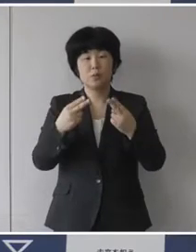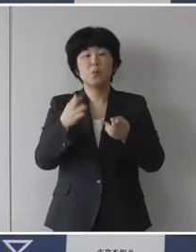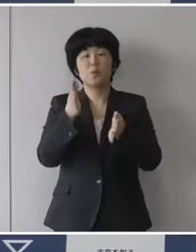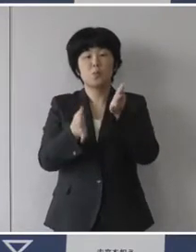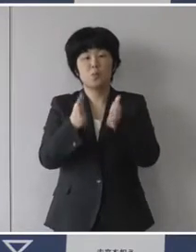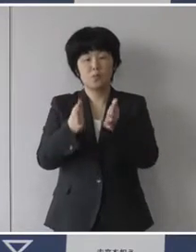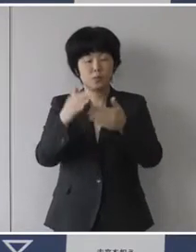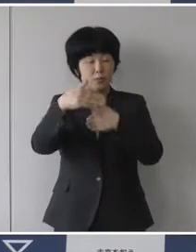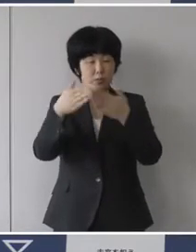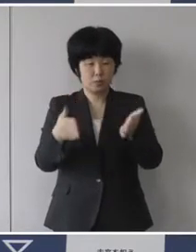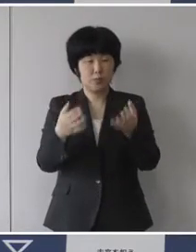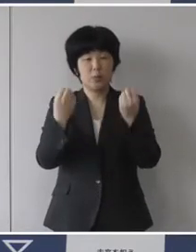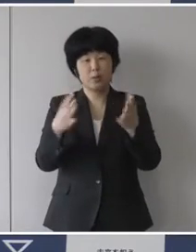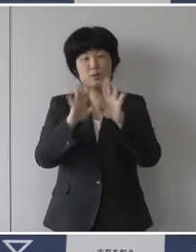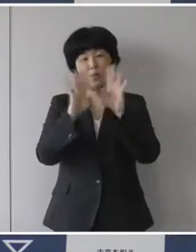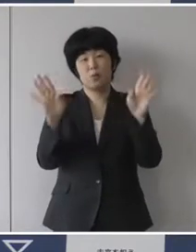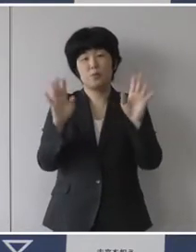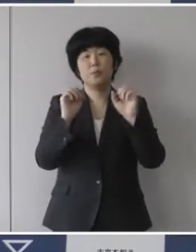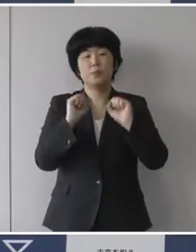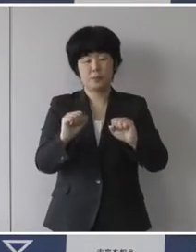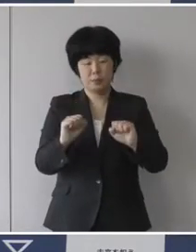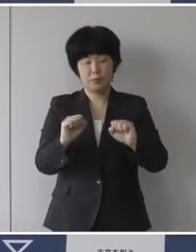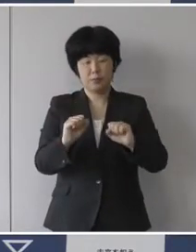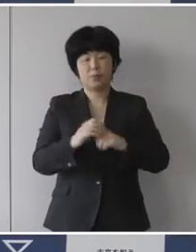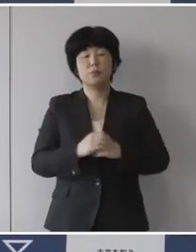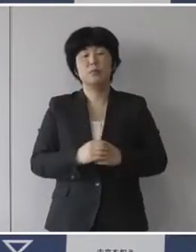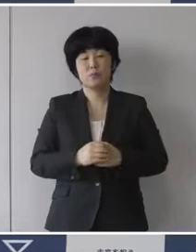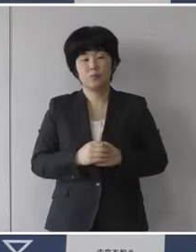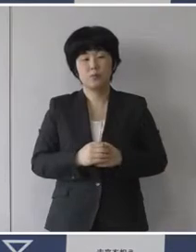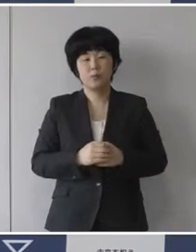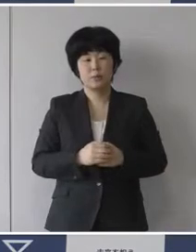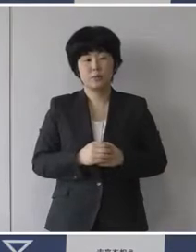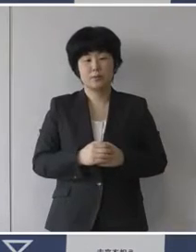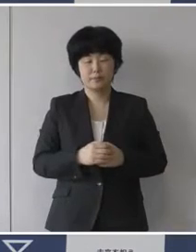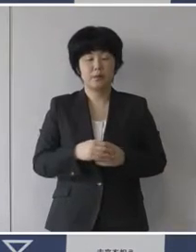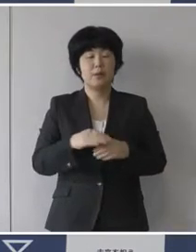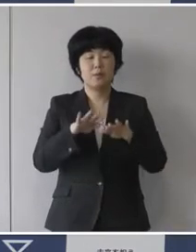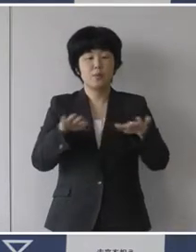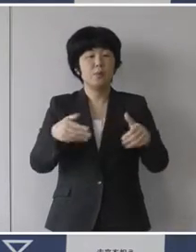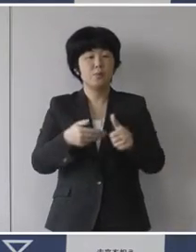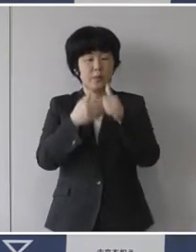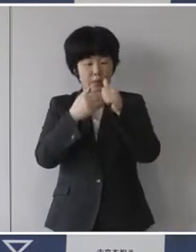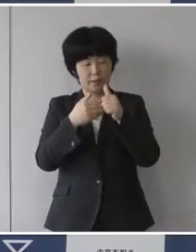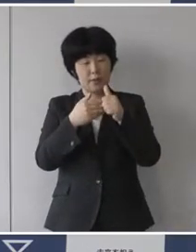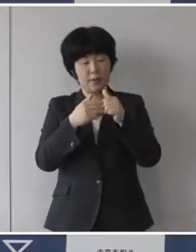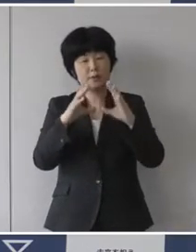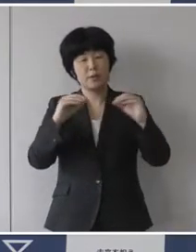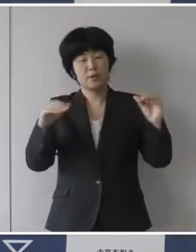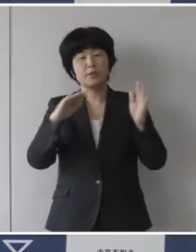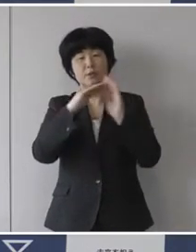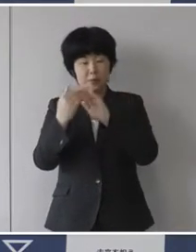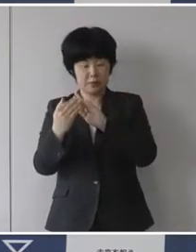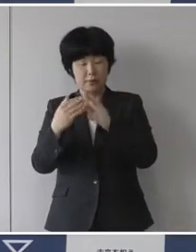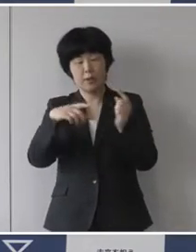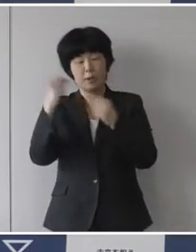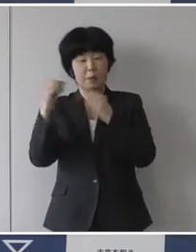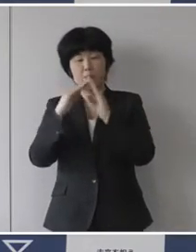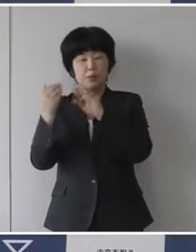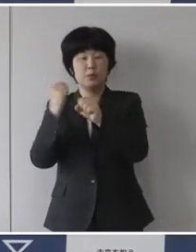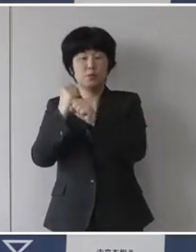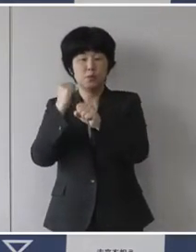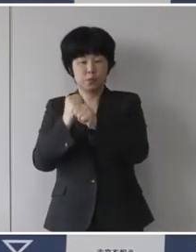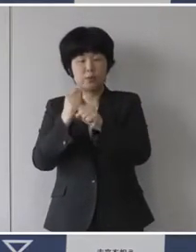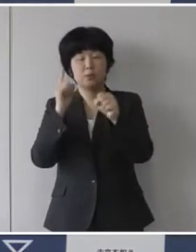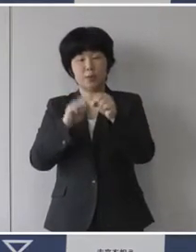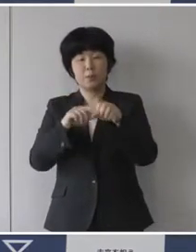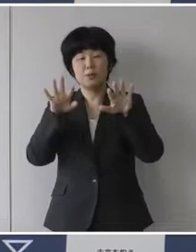するということなど、選ばれる町、子育てに手厚い、そして選ばれる町の実現に向けて、今年